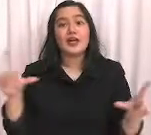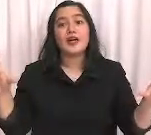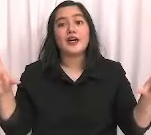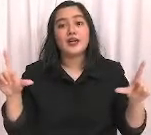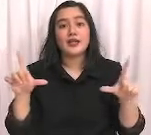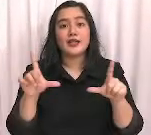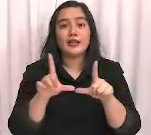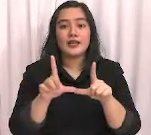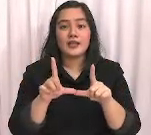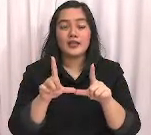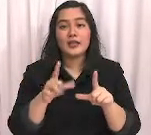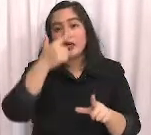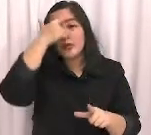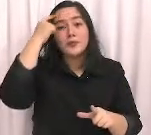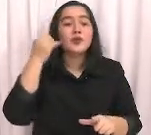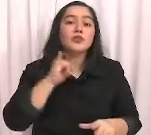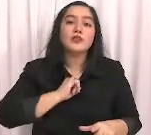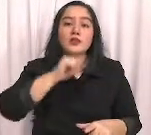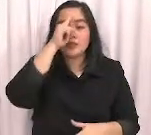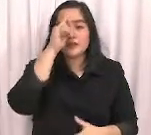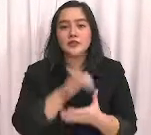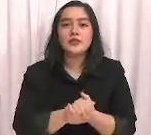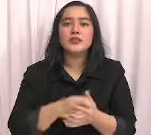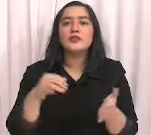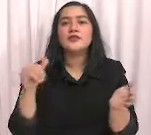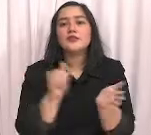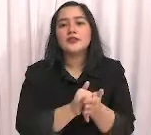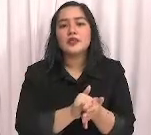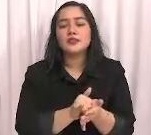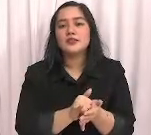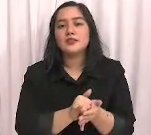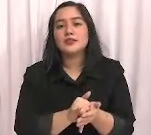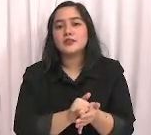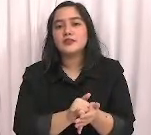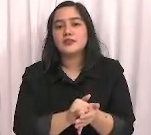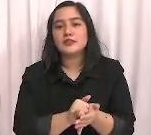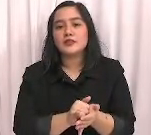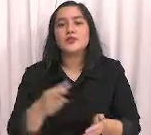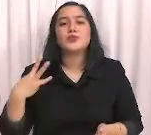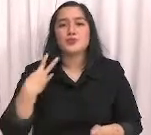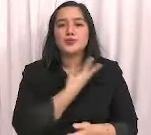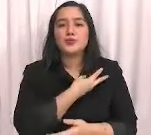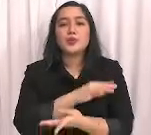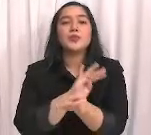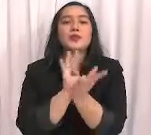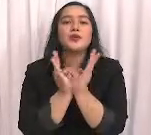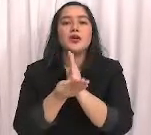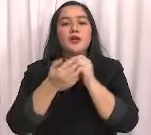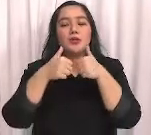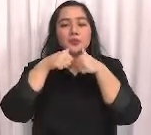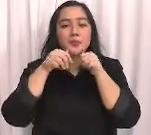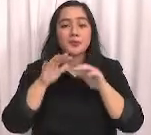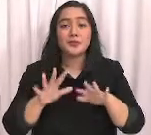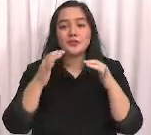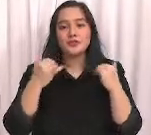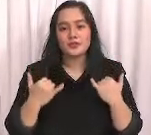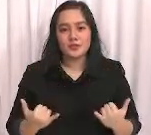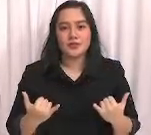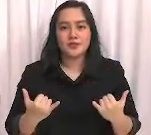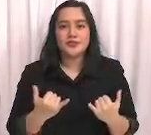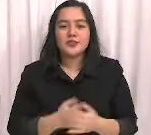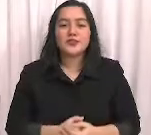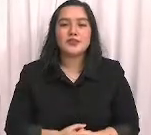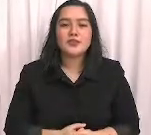Sapagkat naniniwala po ako, sisiguraduhin po namin na pagpapalain po tayong lahat sa pakikinig sa programang